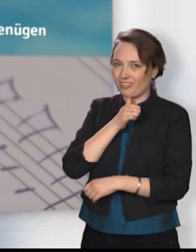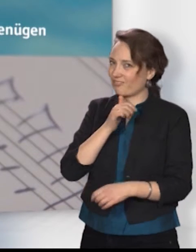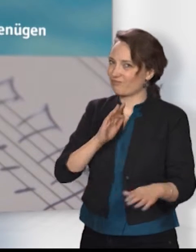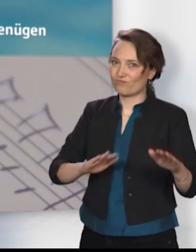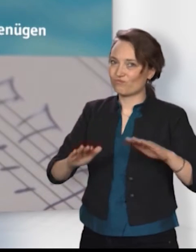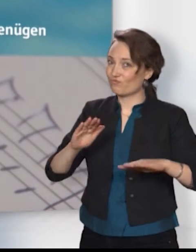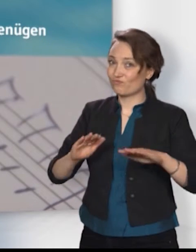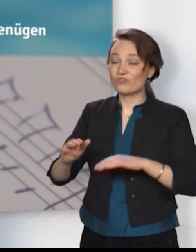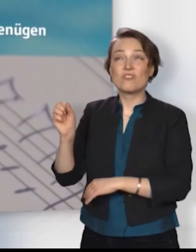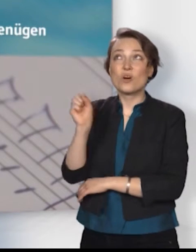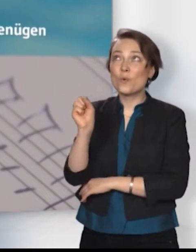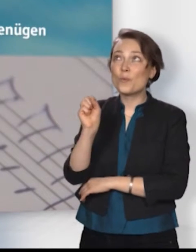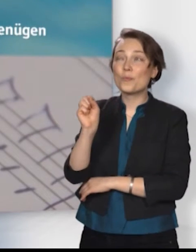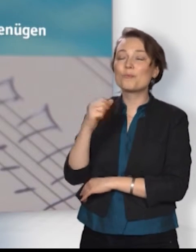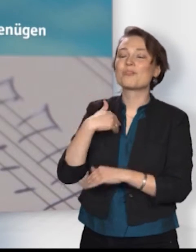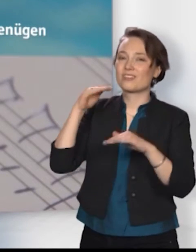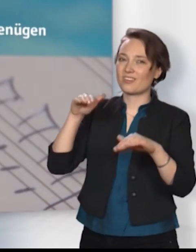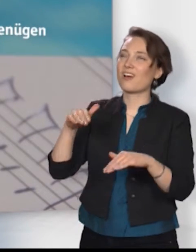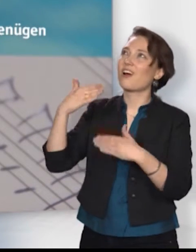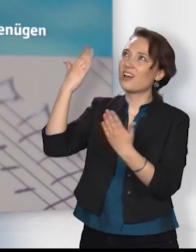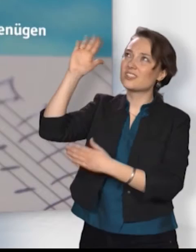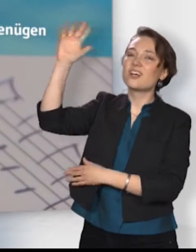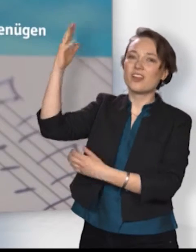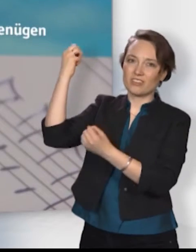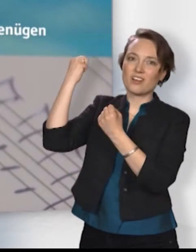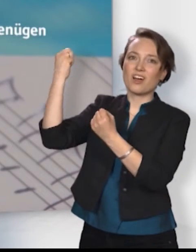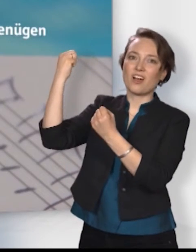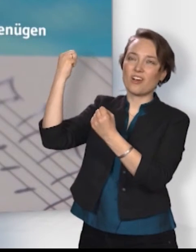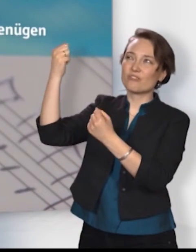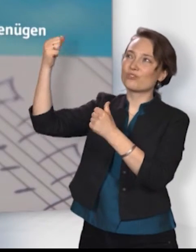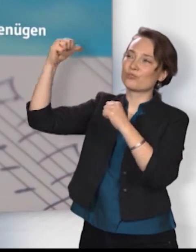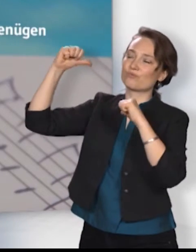Uns bleibt vor allem noch die Kraft des